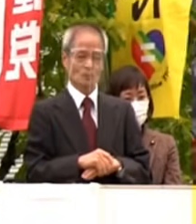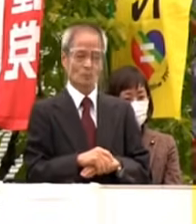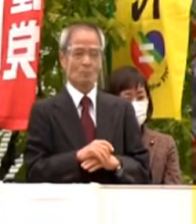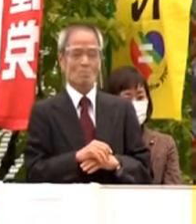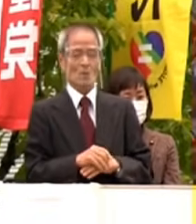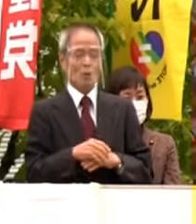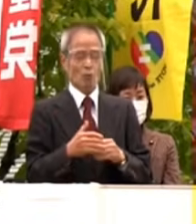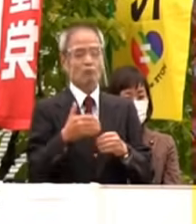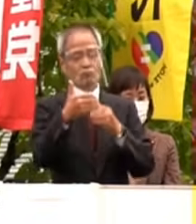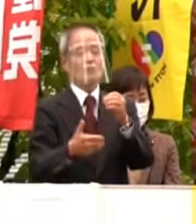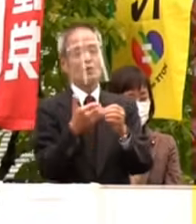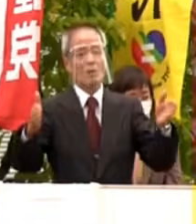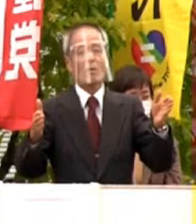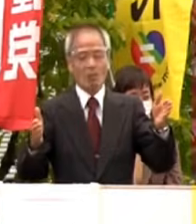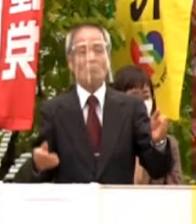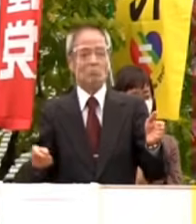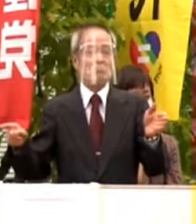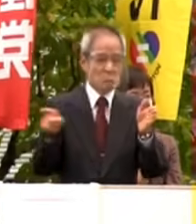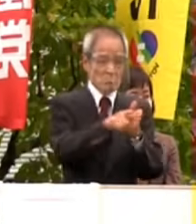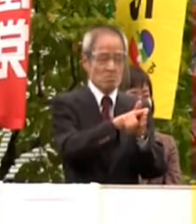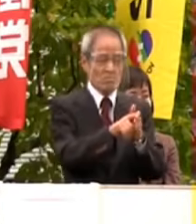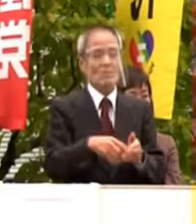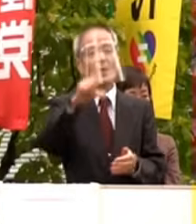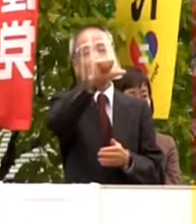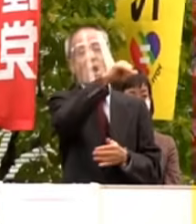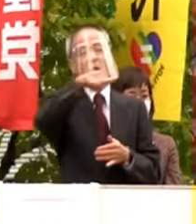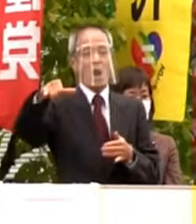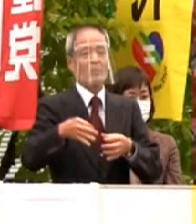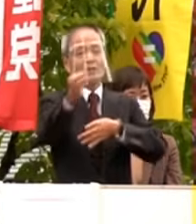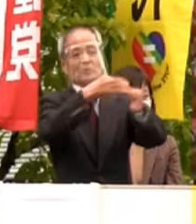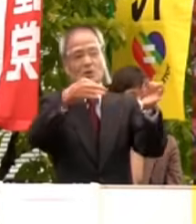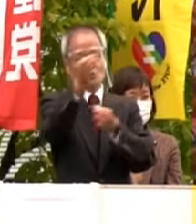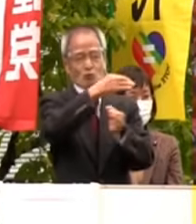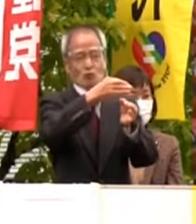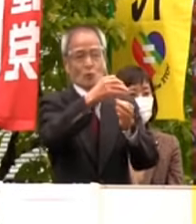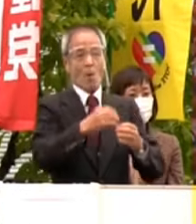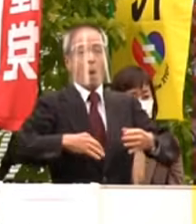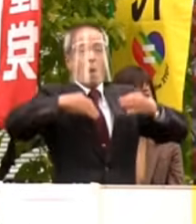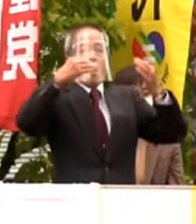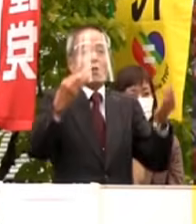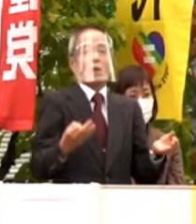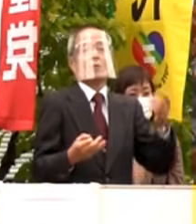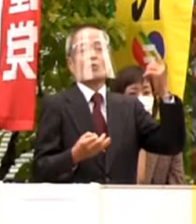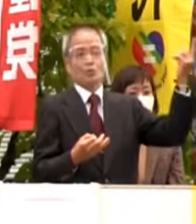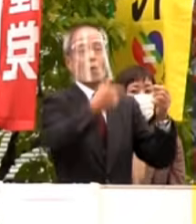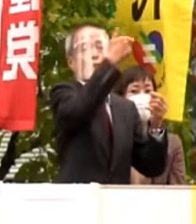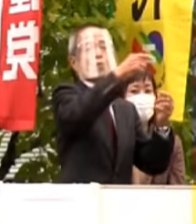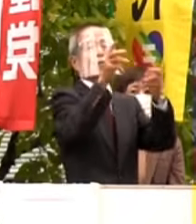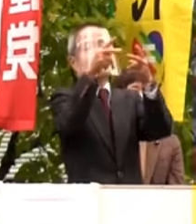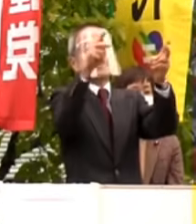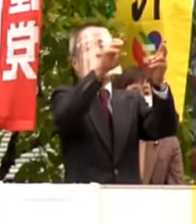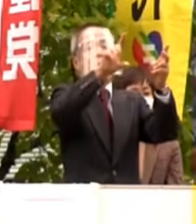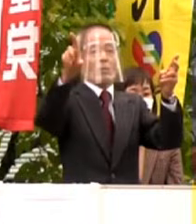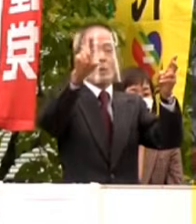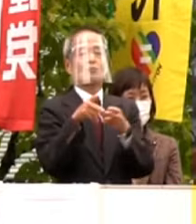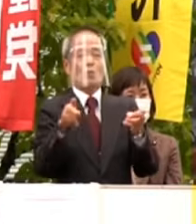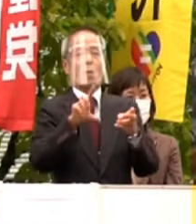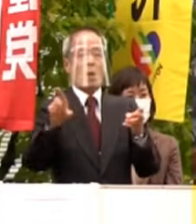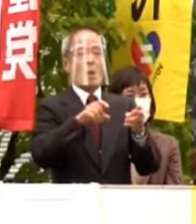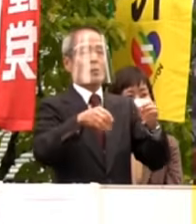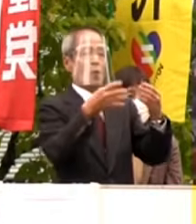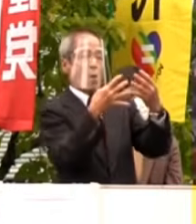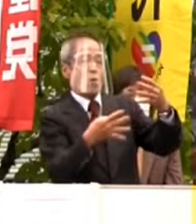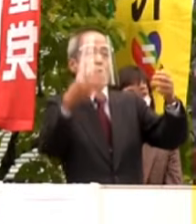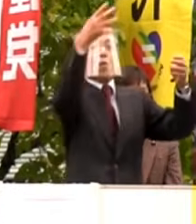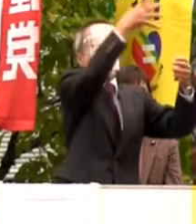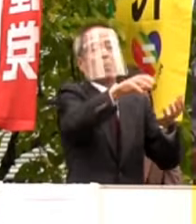9年間のアベノミクスで日本の大富豪の資産は6兆円から24兆円に4倍になったんです。大企